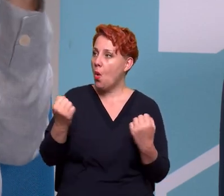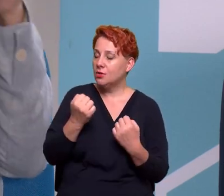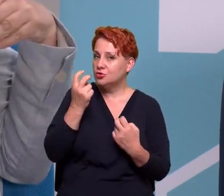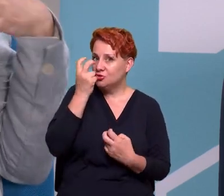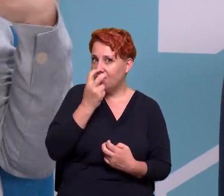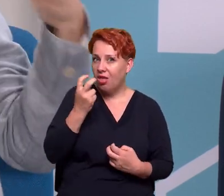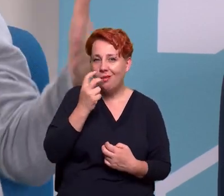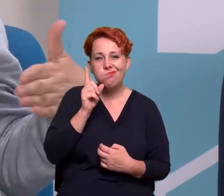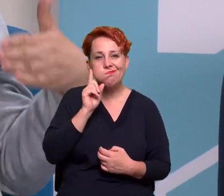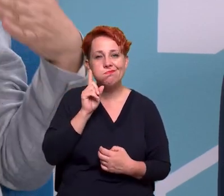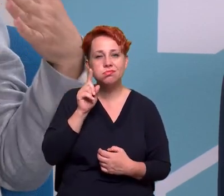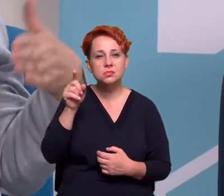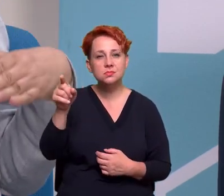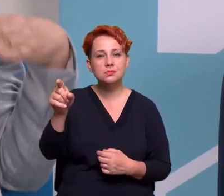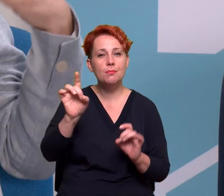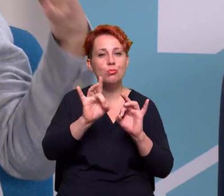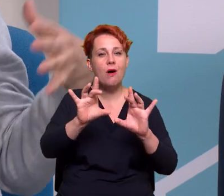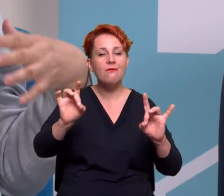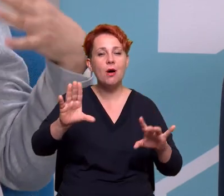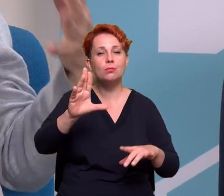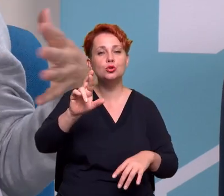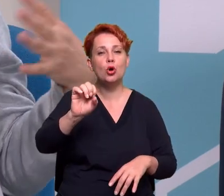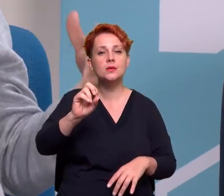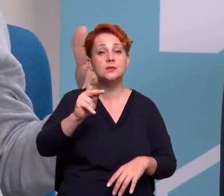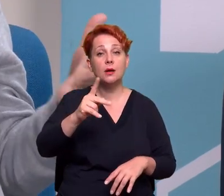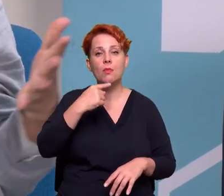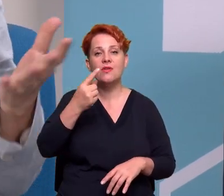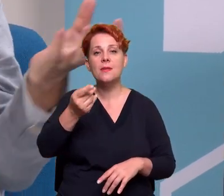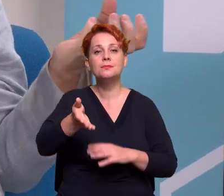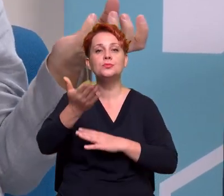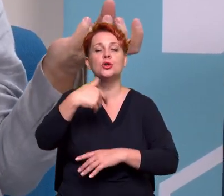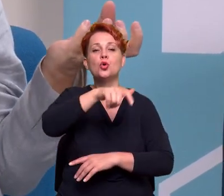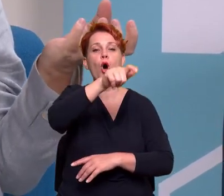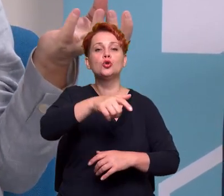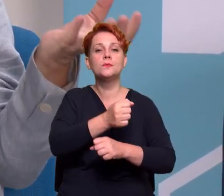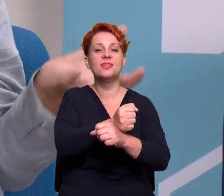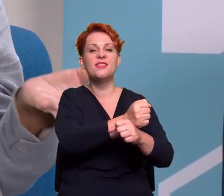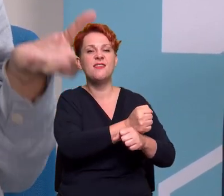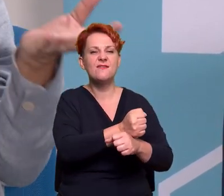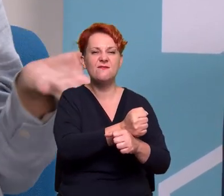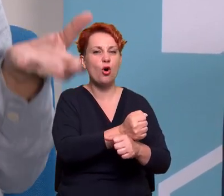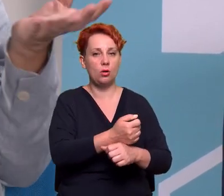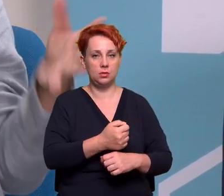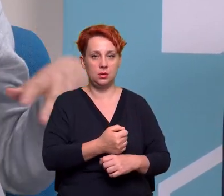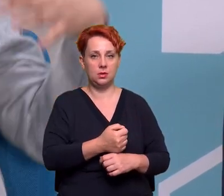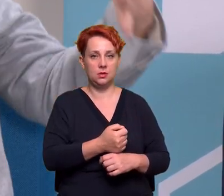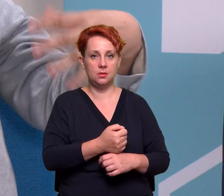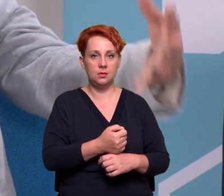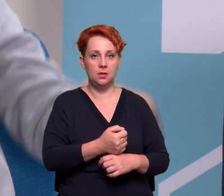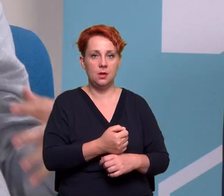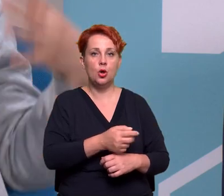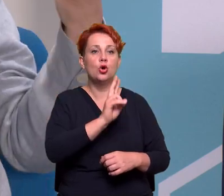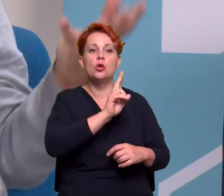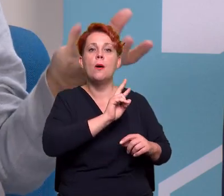było to, co pan profesor Brzostek mówił o przeszłości niewolników, którzy nie mają, nie mieli, znaczy